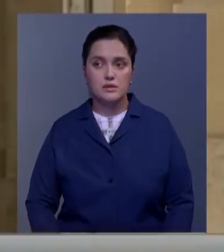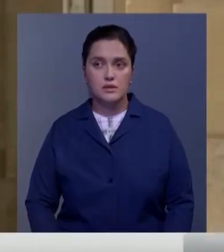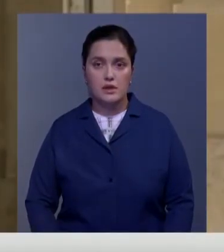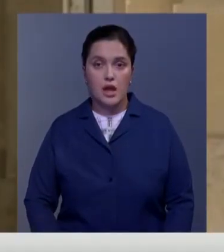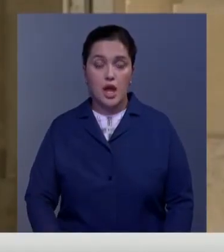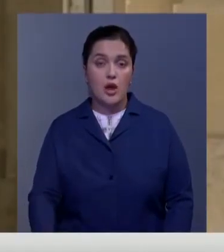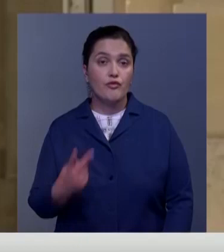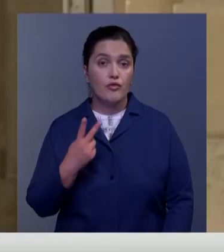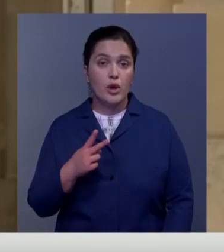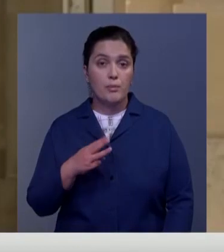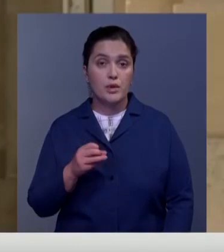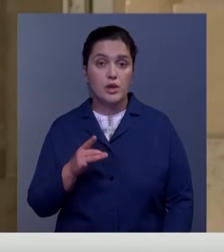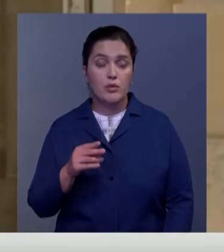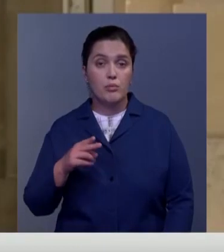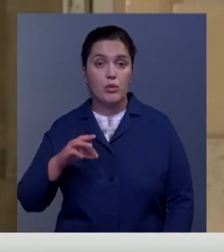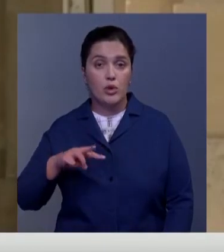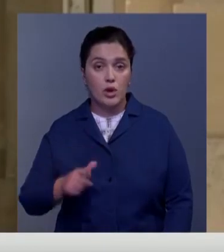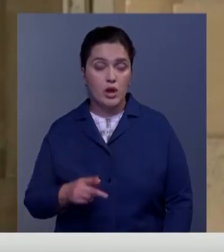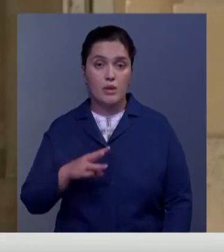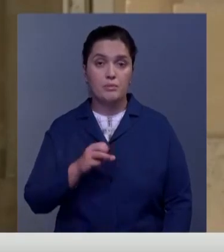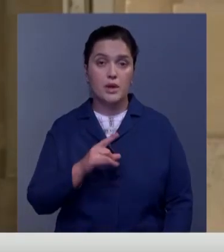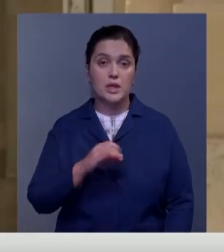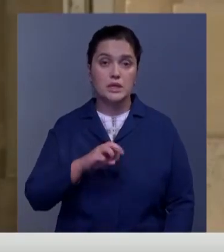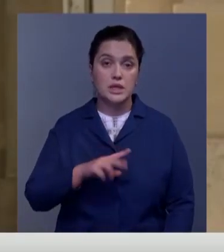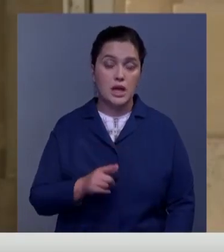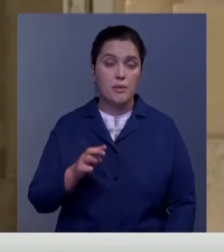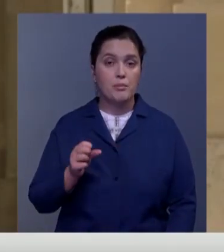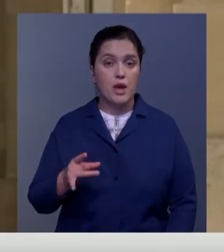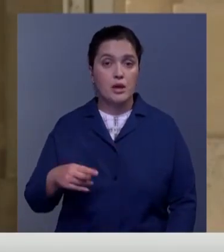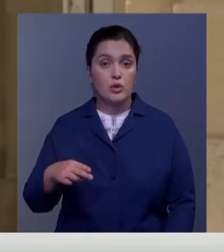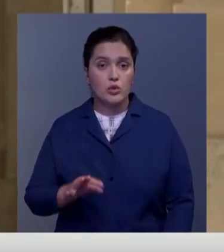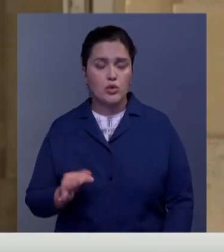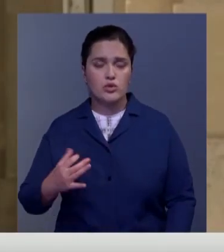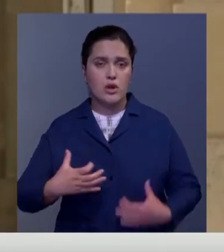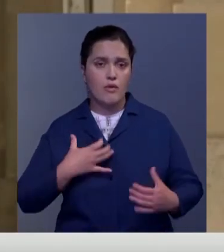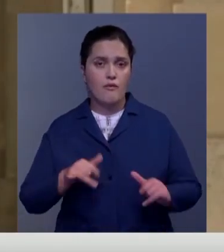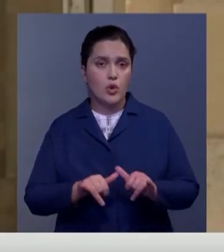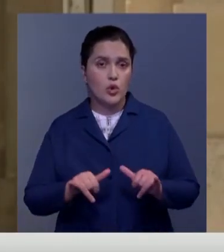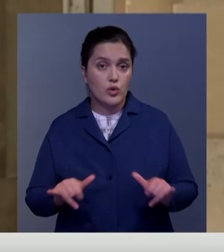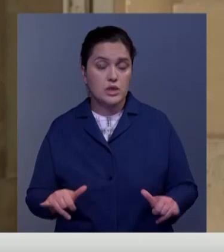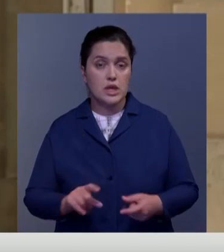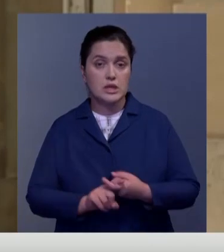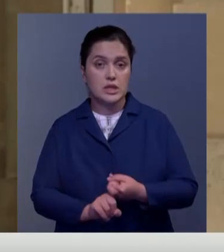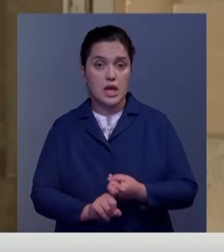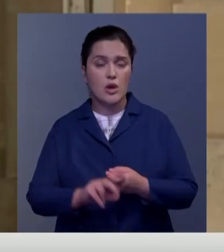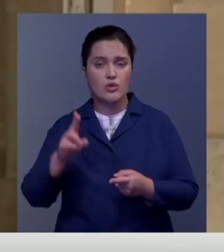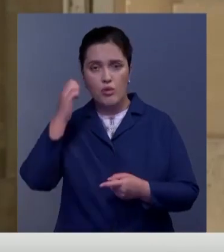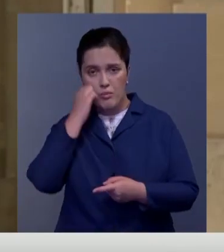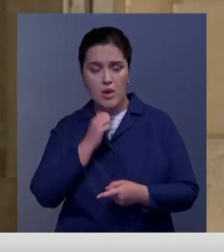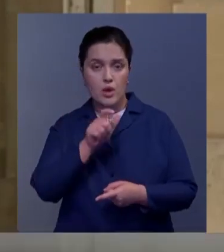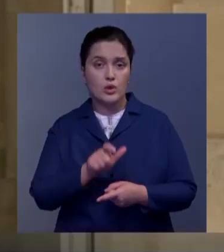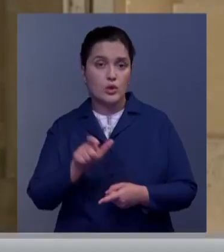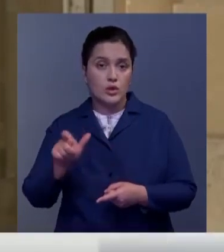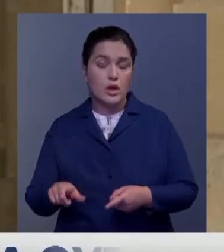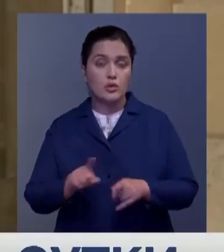В двух метрополиях, Марселе и Бордо, а также в Гваделупе, мы констатируем на сегодня тревожный рост заражений, особенно среди пожилых людей, а